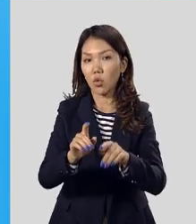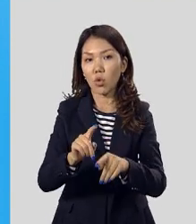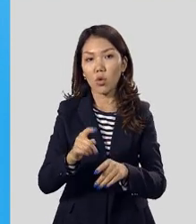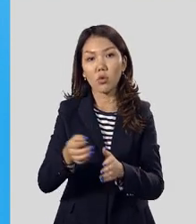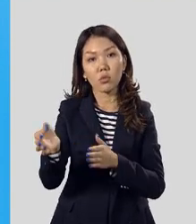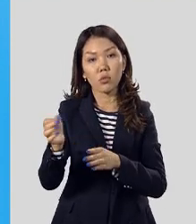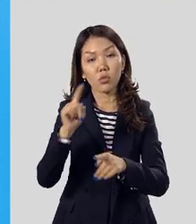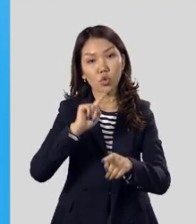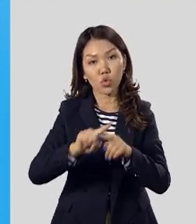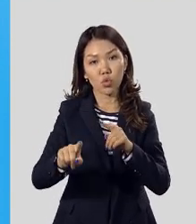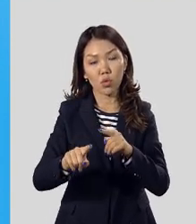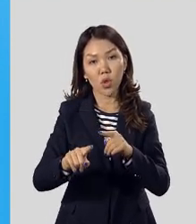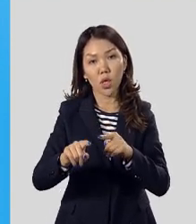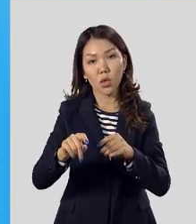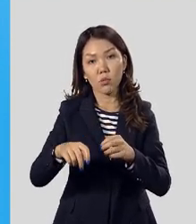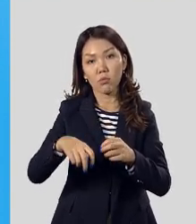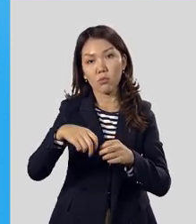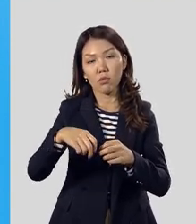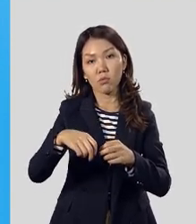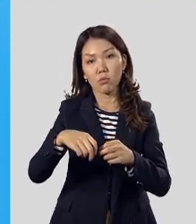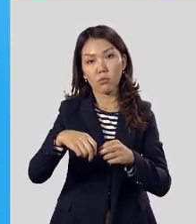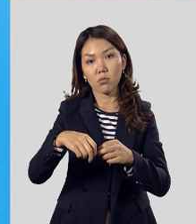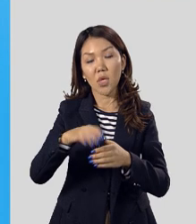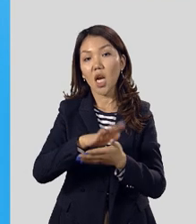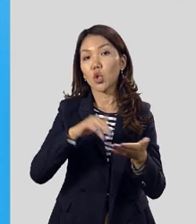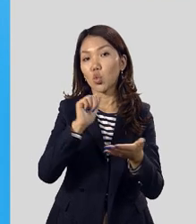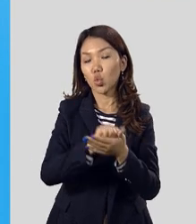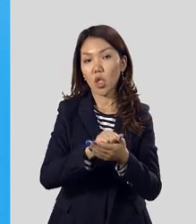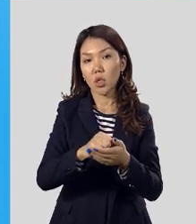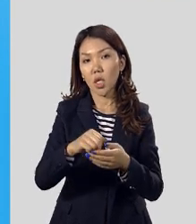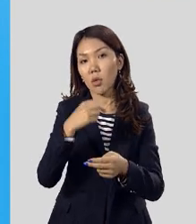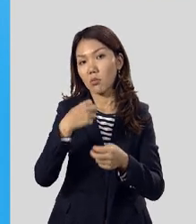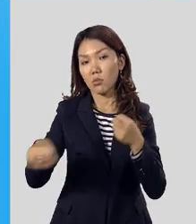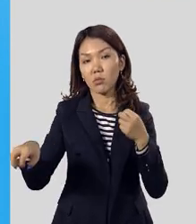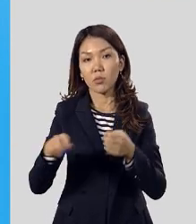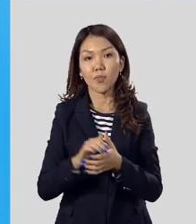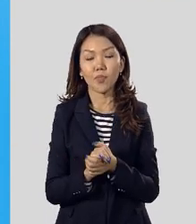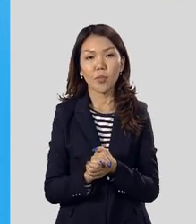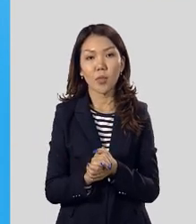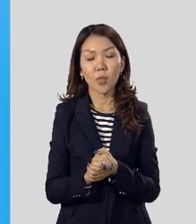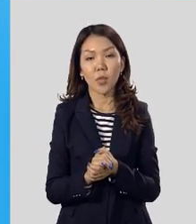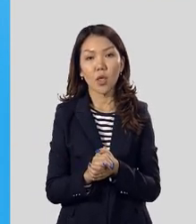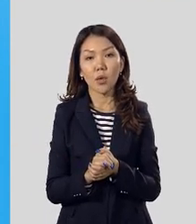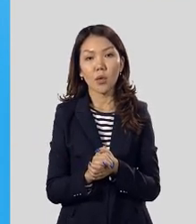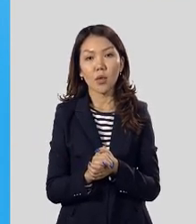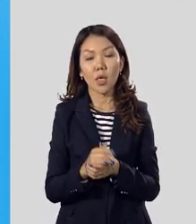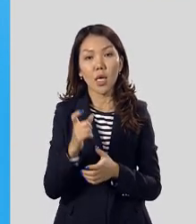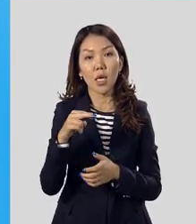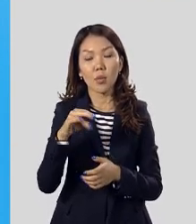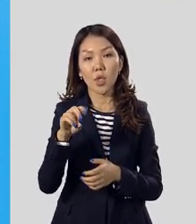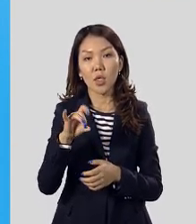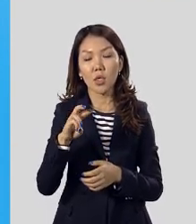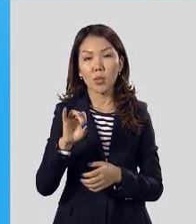они отшелушатся и отпадут. Это не значит, что наша кожа когда-нибудь может износиться.